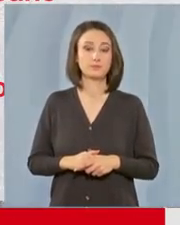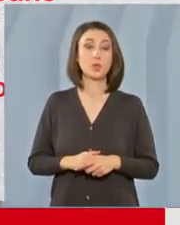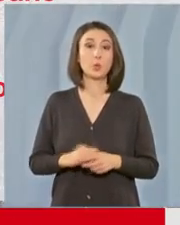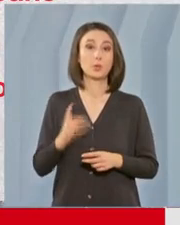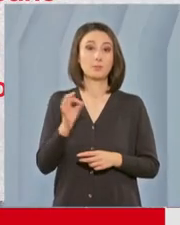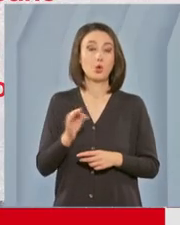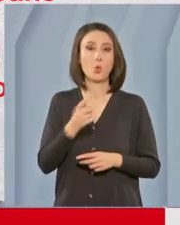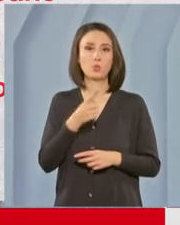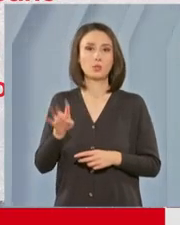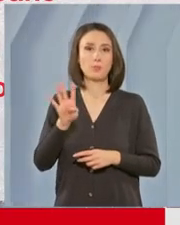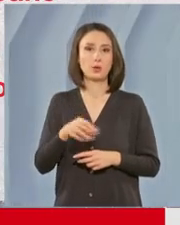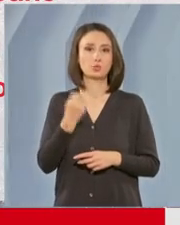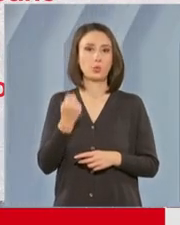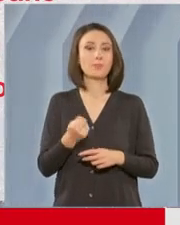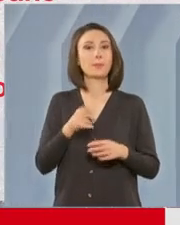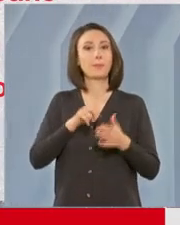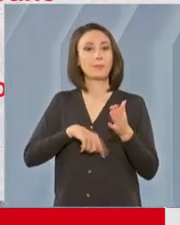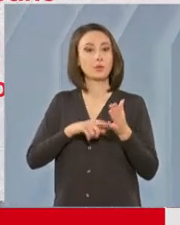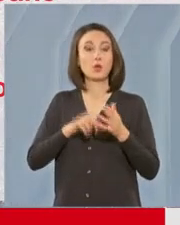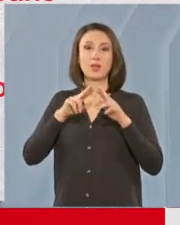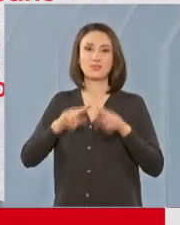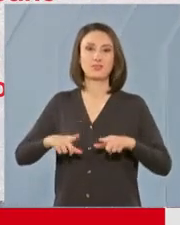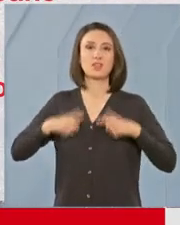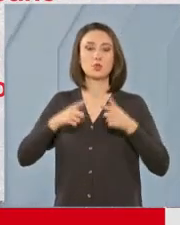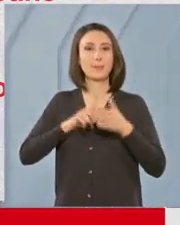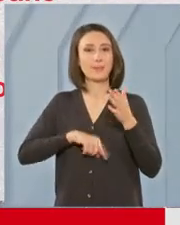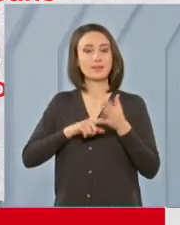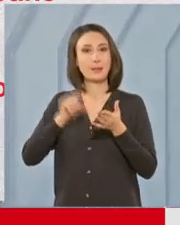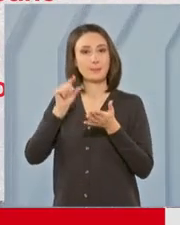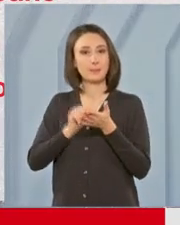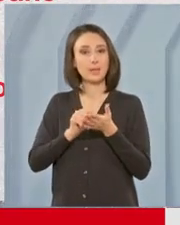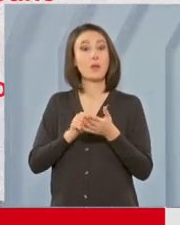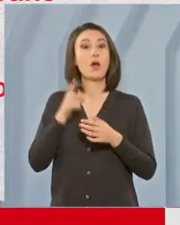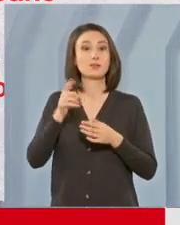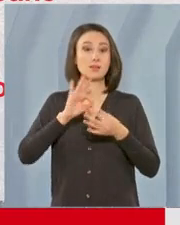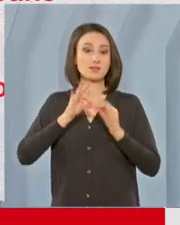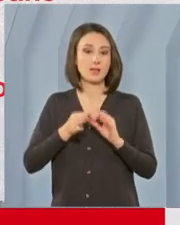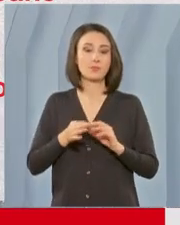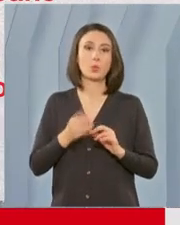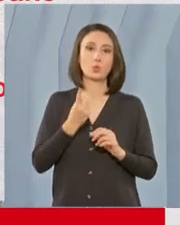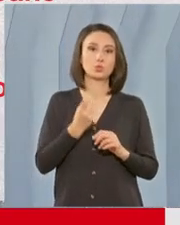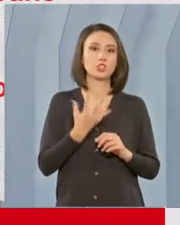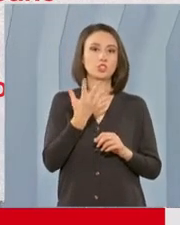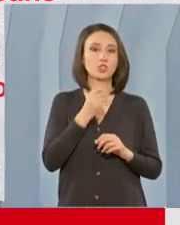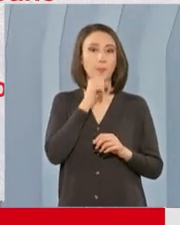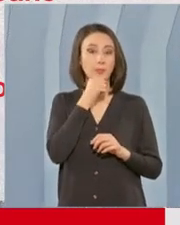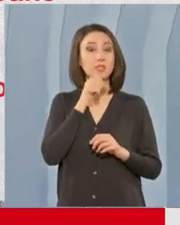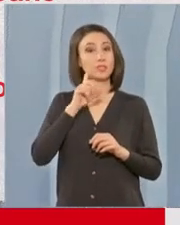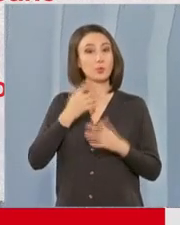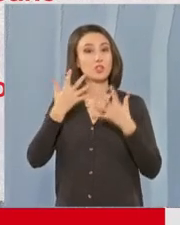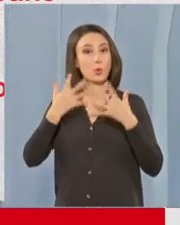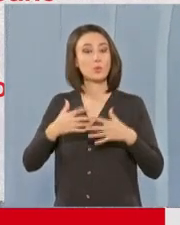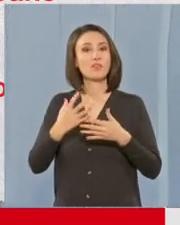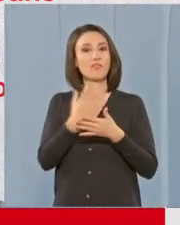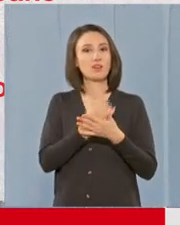milion 148000 de pensionari trăiesc cu pensia minimă garantată asta înseamnă că unul din cinci bătrâni trebuie să și calculeze